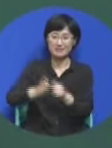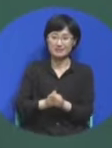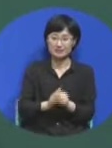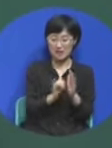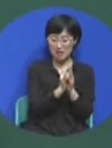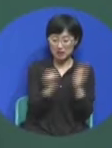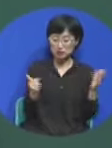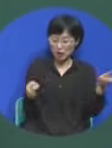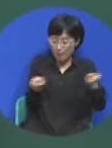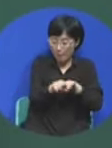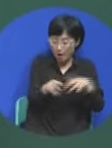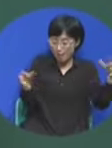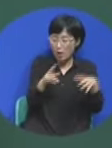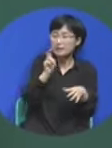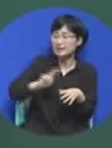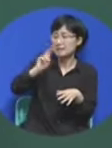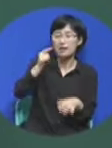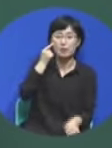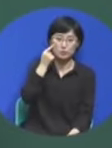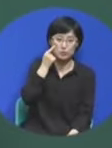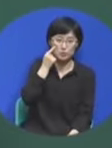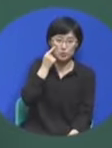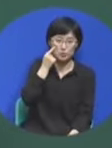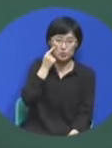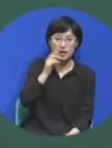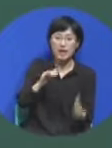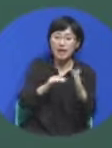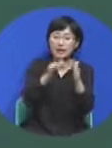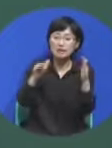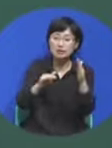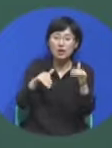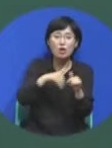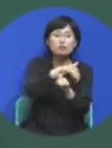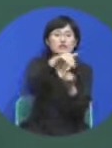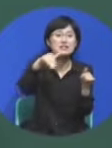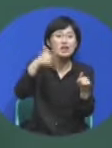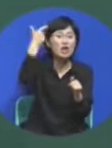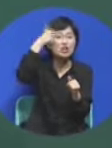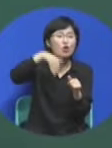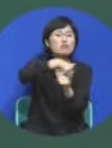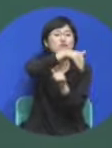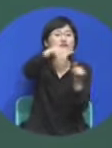가족이 찬송 한번 해보세요. 家人一起来唱赞美. 가정의 영적 분위기가 바뀌어져 버려요.